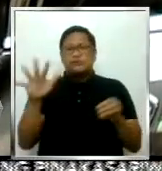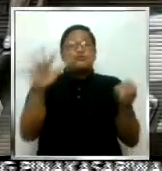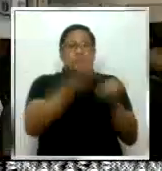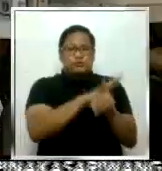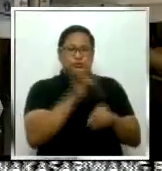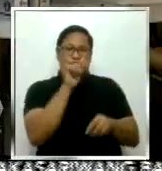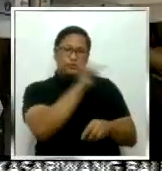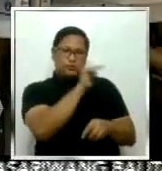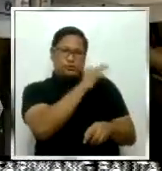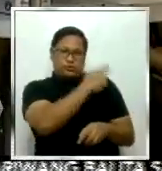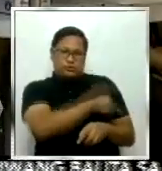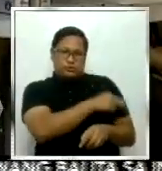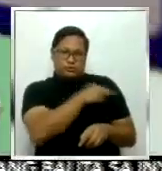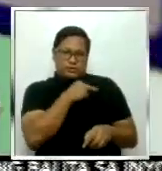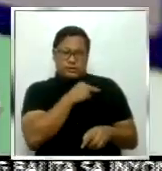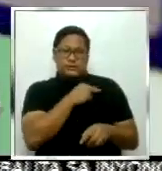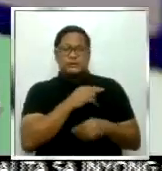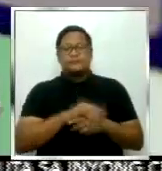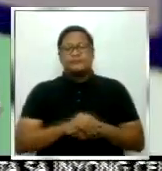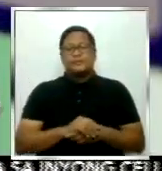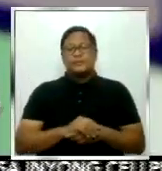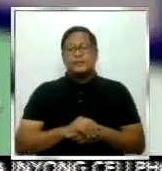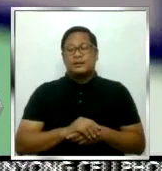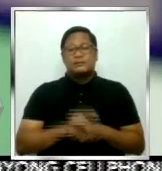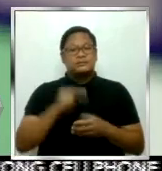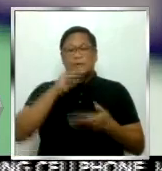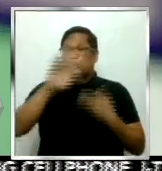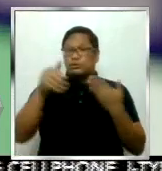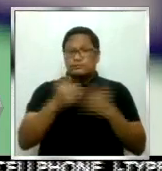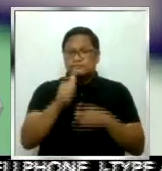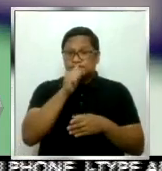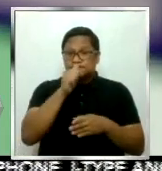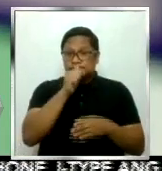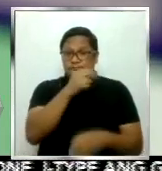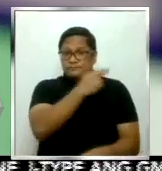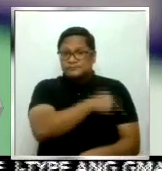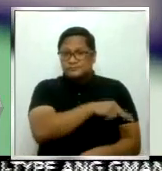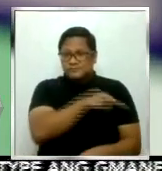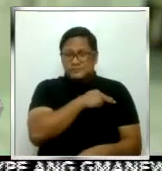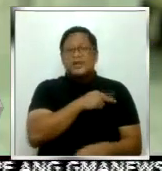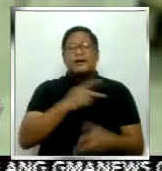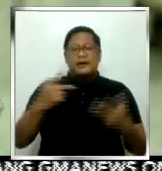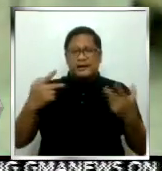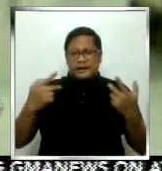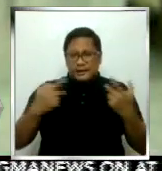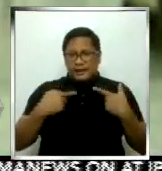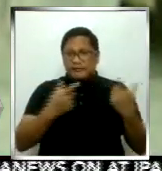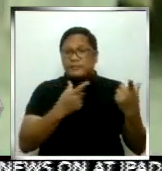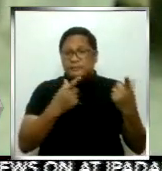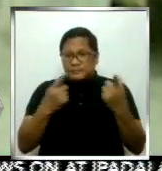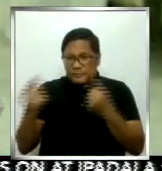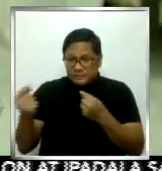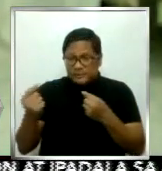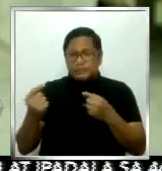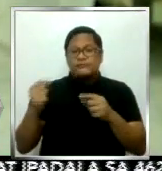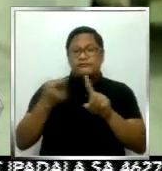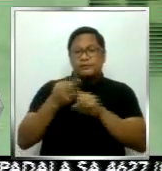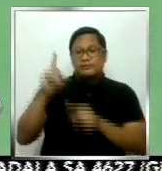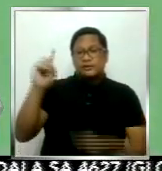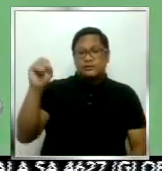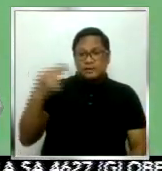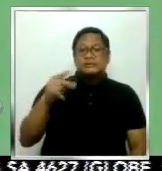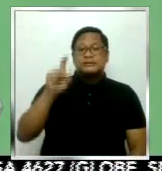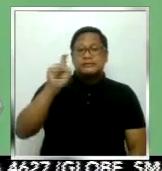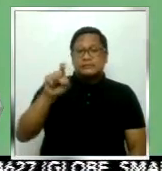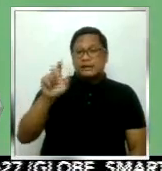rin. Lalo't hindi pa lahat ng pribadong ospital ang nakakomply na sa hiling ng DOH na dapat 30% ng kanilang